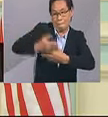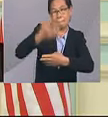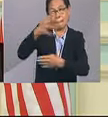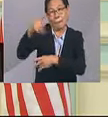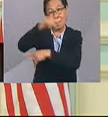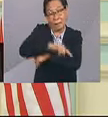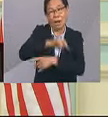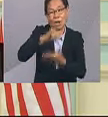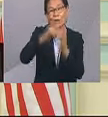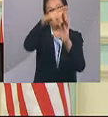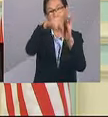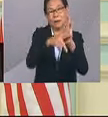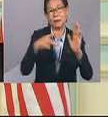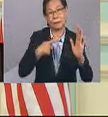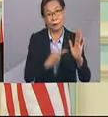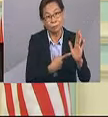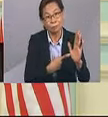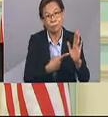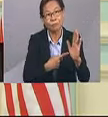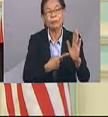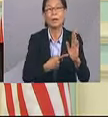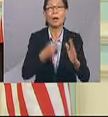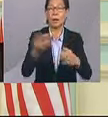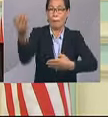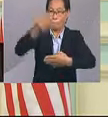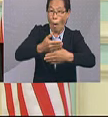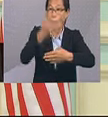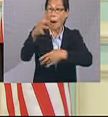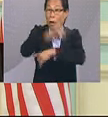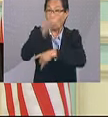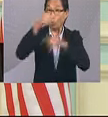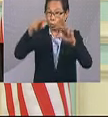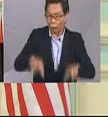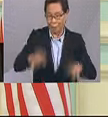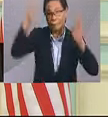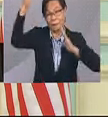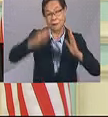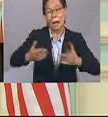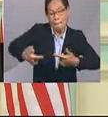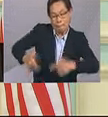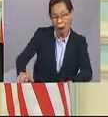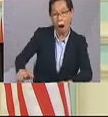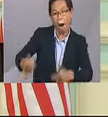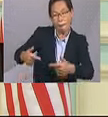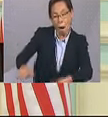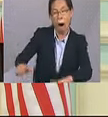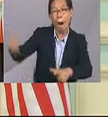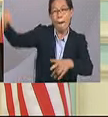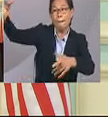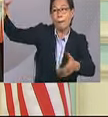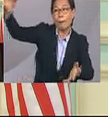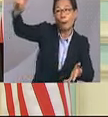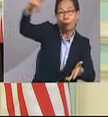Jadi itu polisi kita. Kuarantin 14 hari untuk warga negara kita. mana kebenaran untuk masuk ke negara